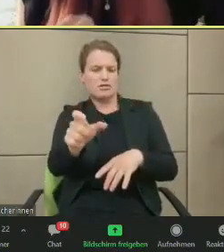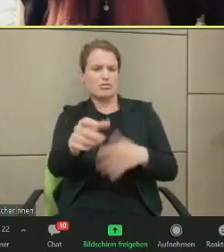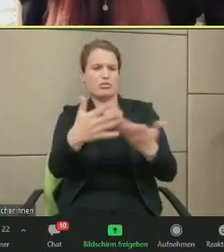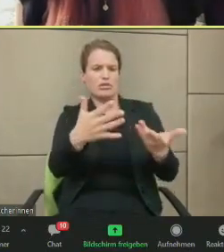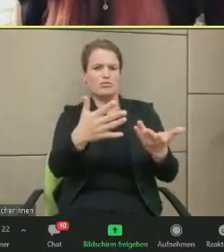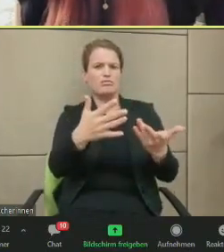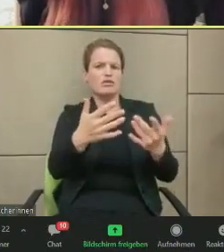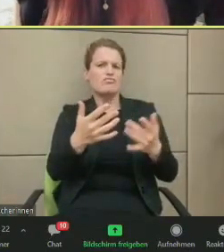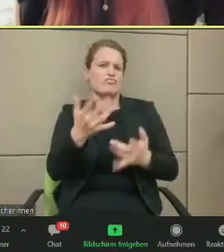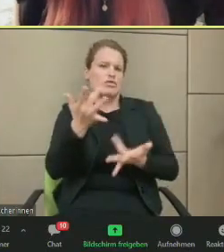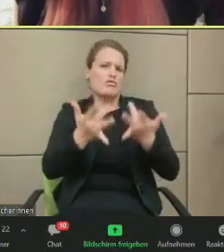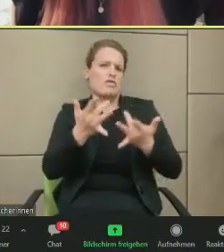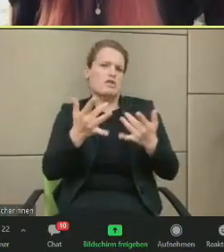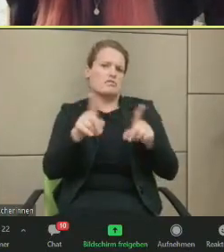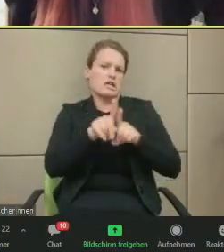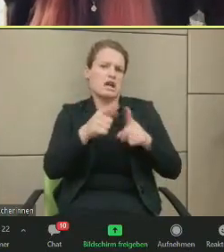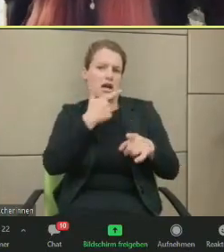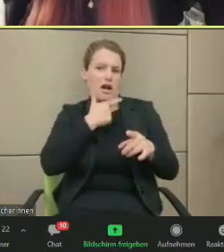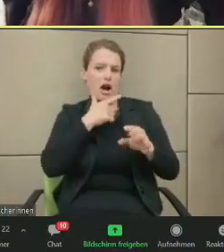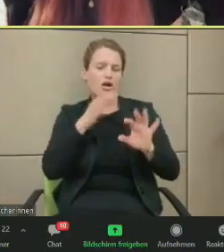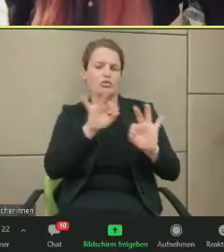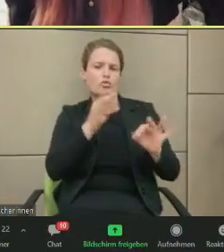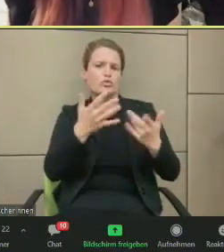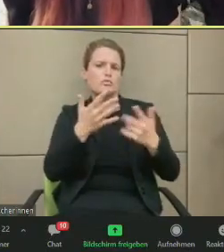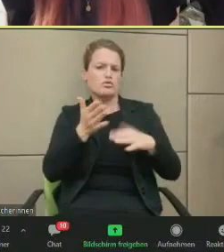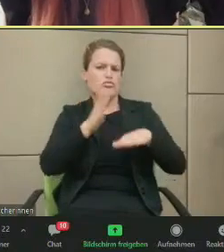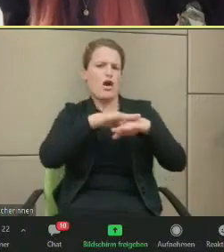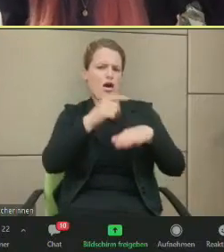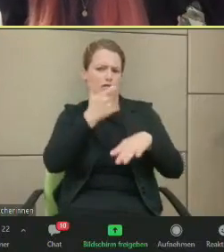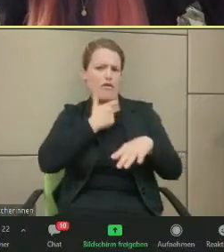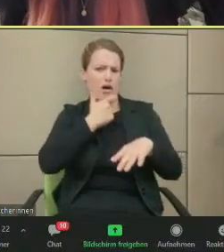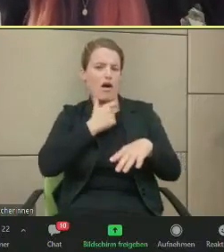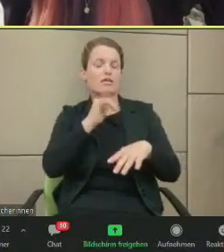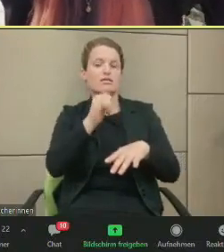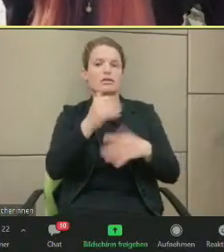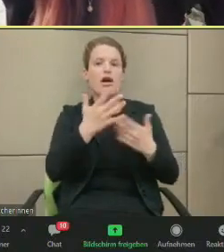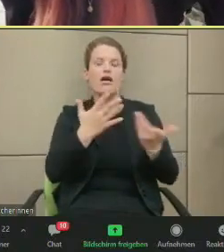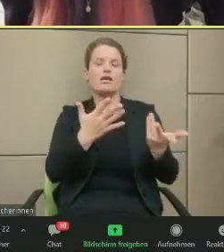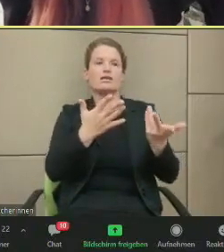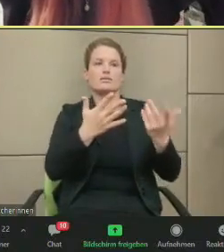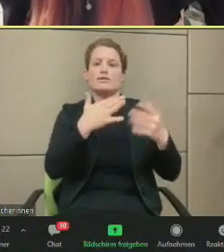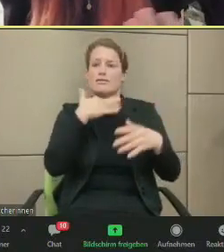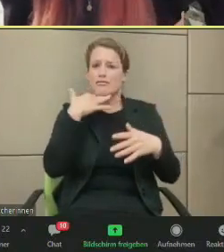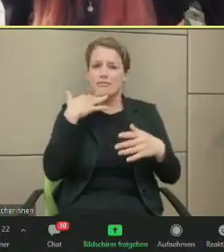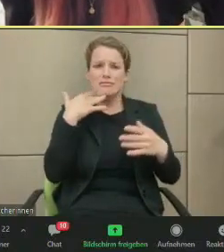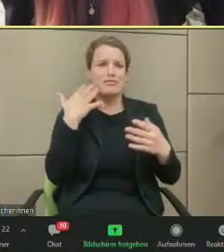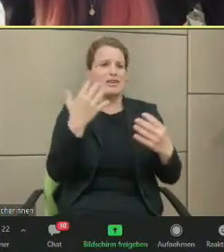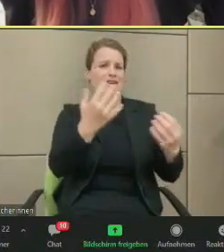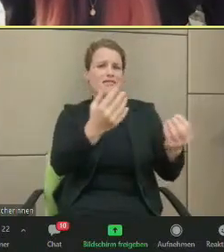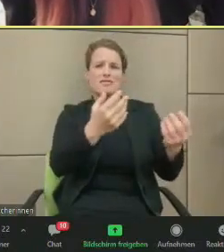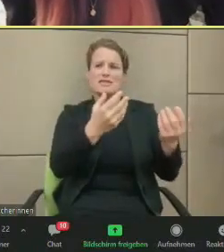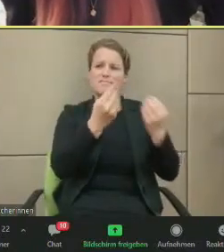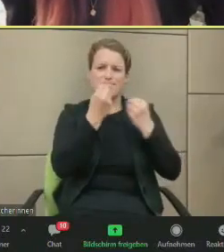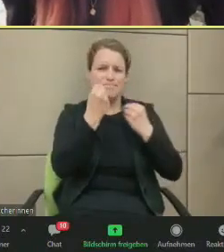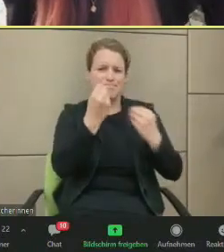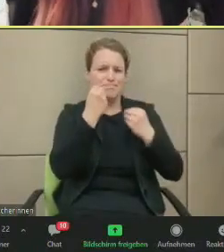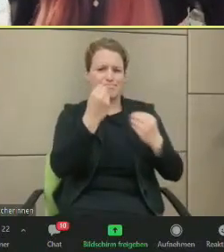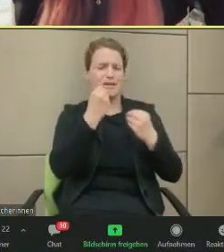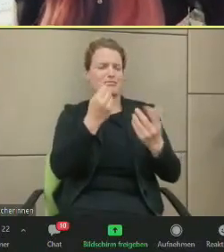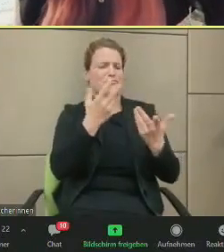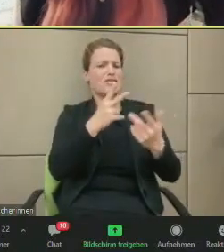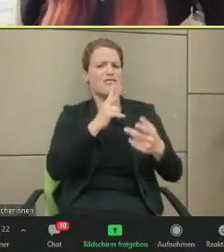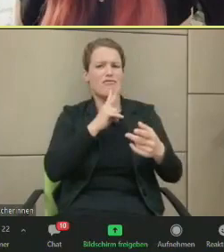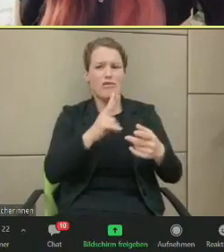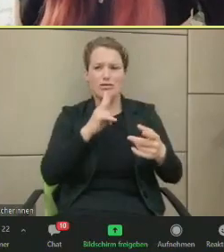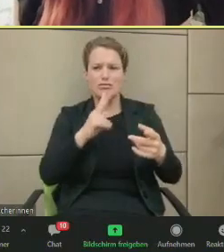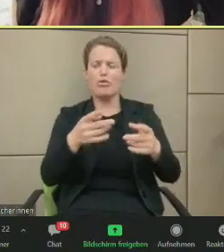was mich auch extrem gestärkt hat. Und ich habe auch über andere Formen von Benachteiligung oder Marginalisierung sehr viel gelernt. Ich